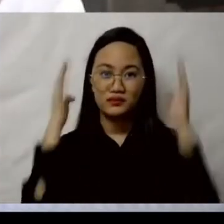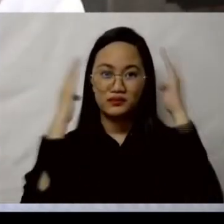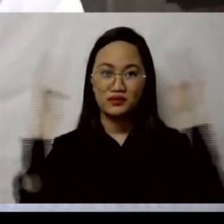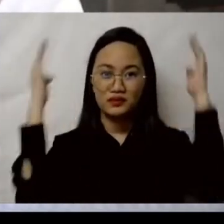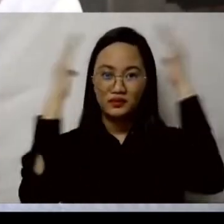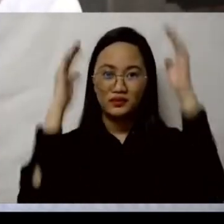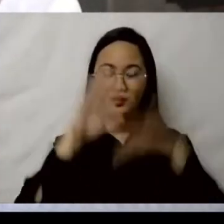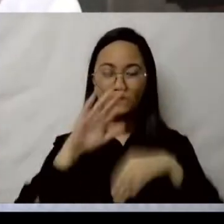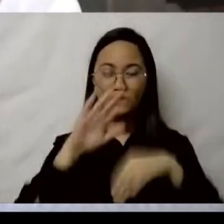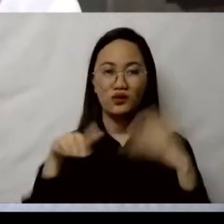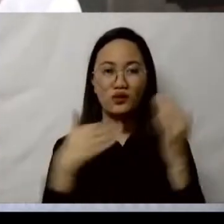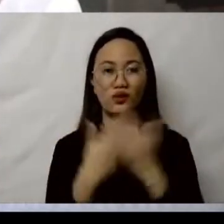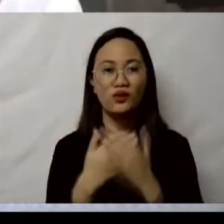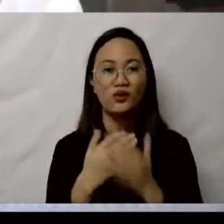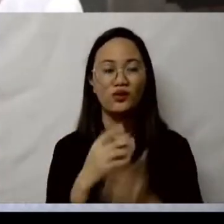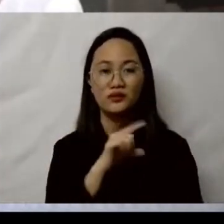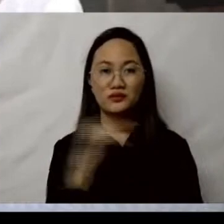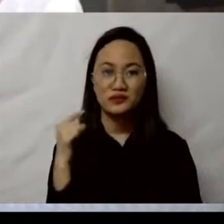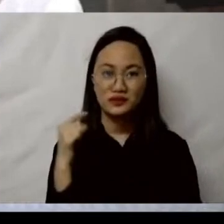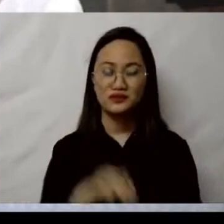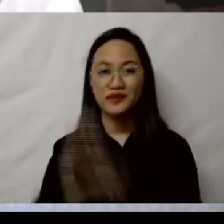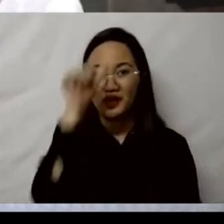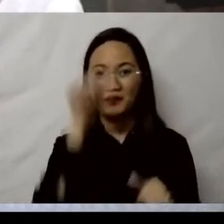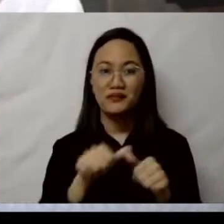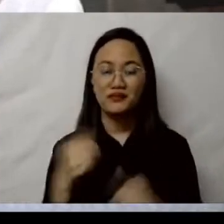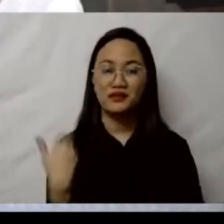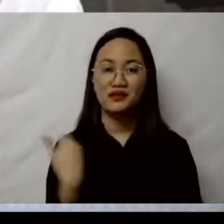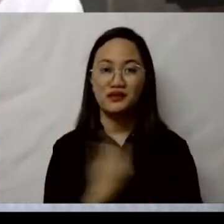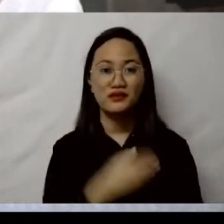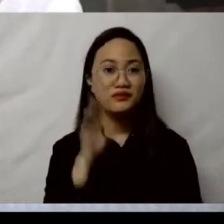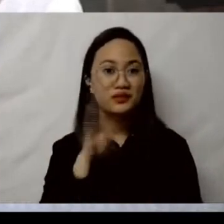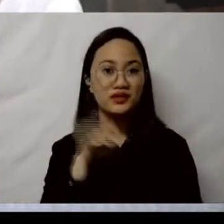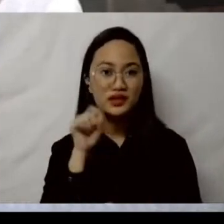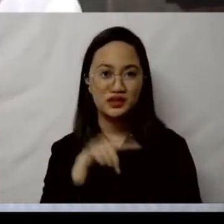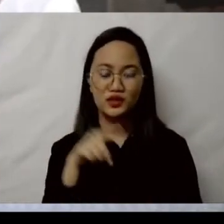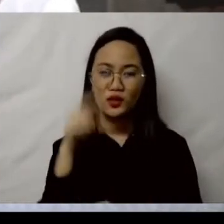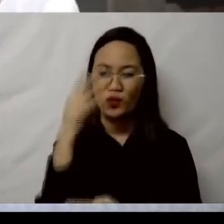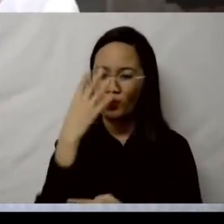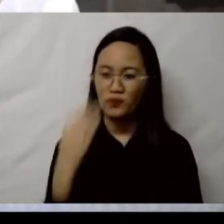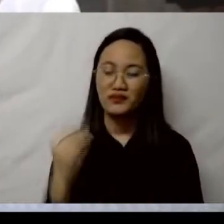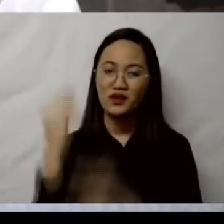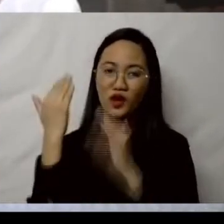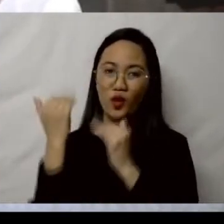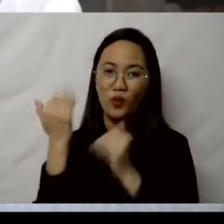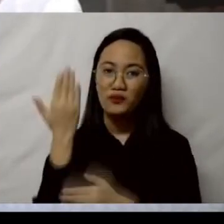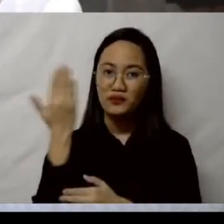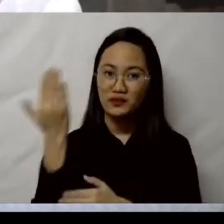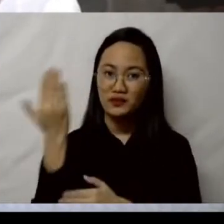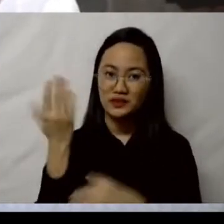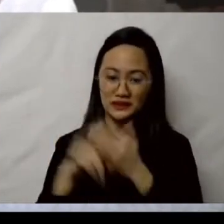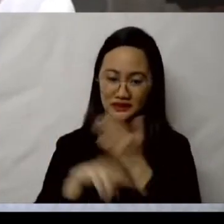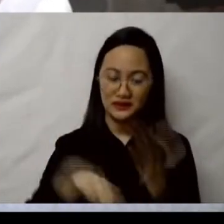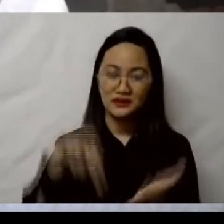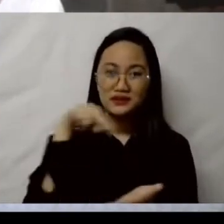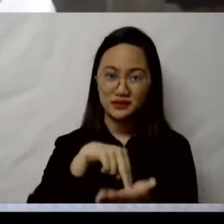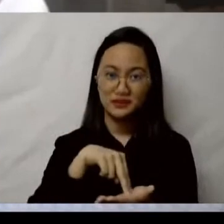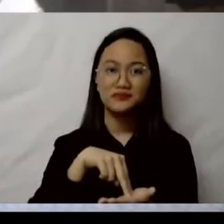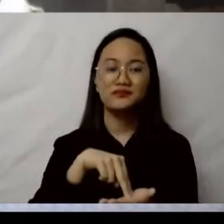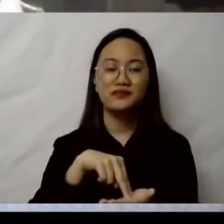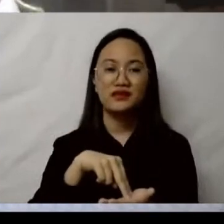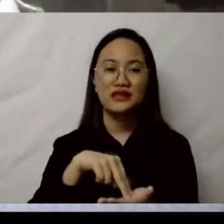kaparian. Alalahanin mo rin ang mga kapatid naming nahimlay nang may pag-asang sila'y muling mabubuhay, ayon din ang lahat ng